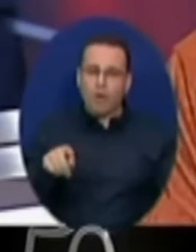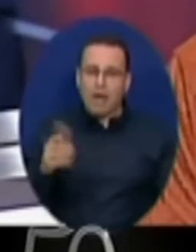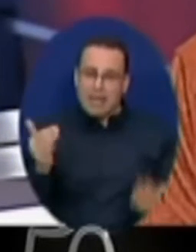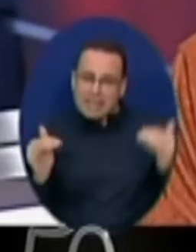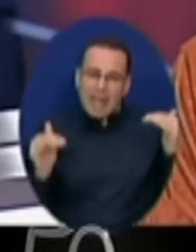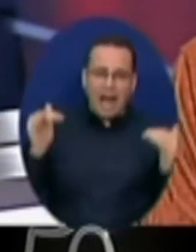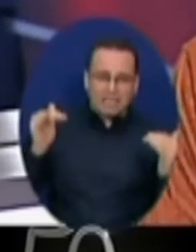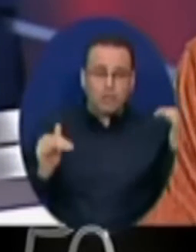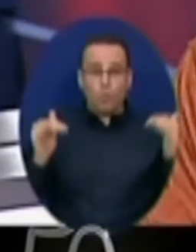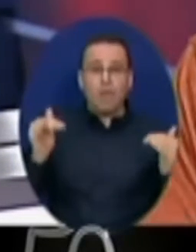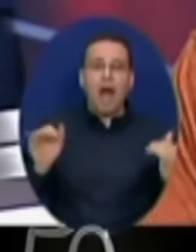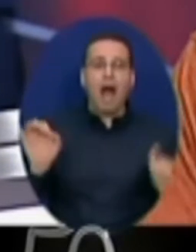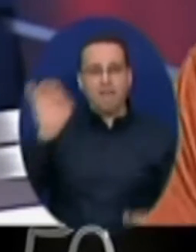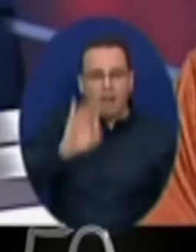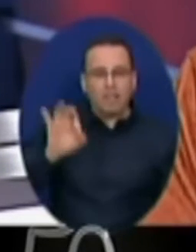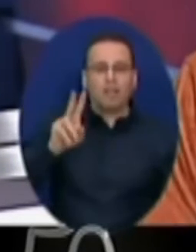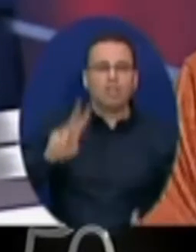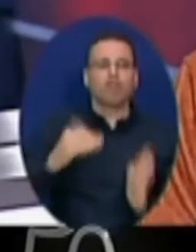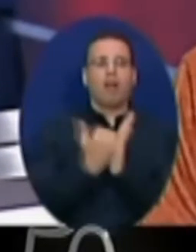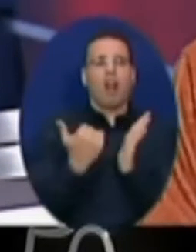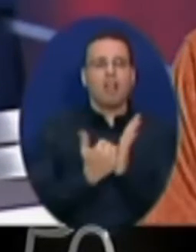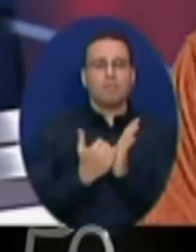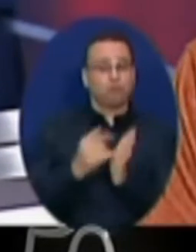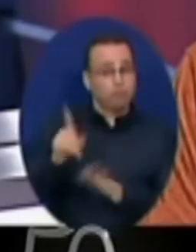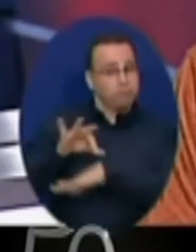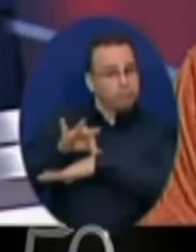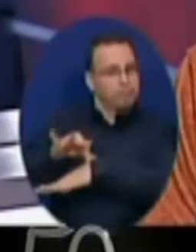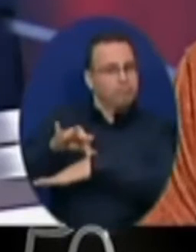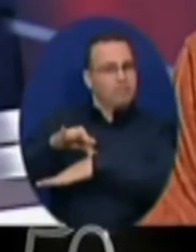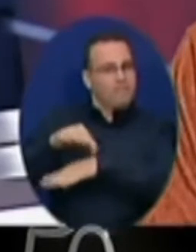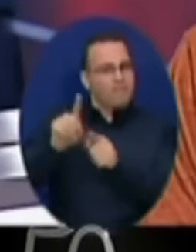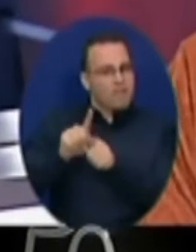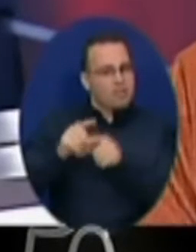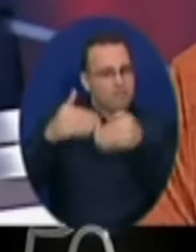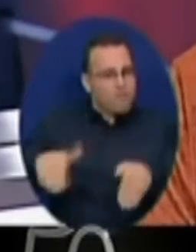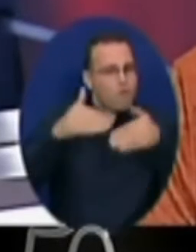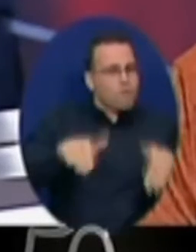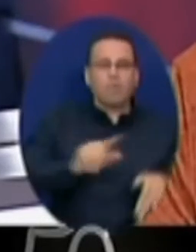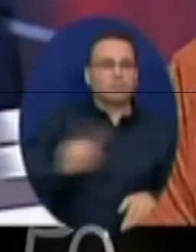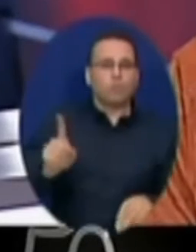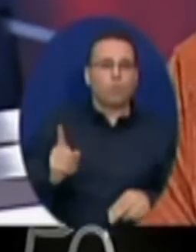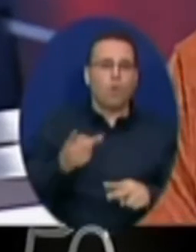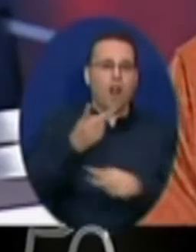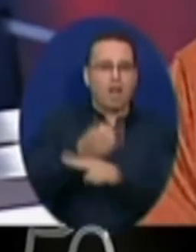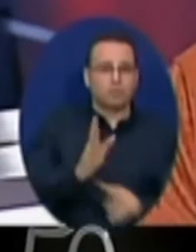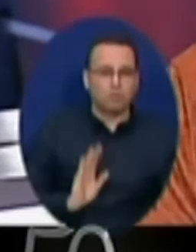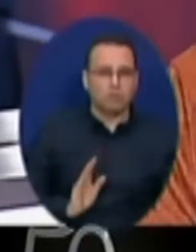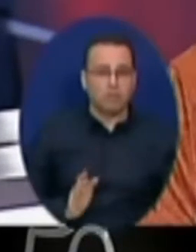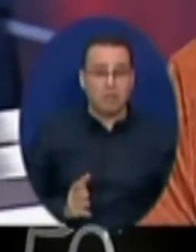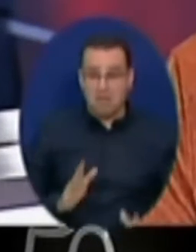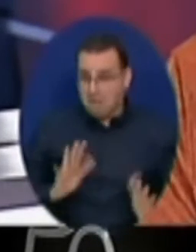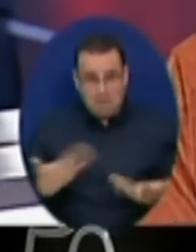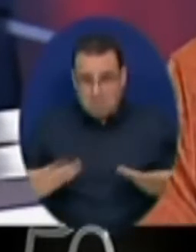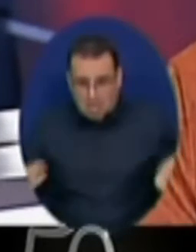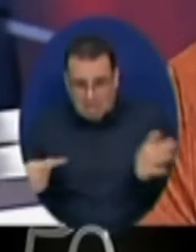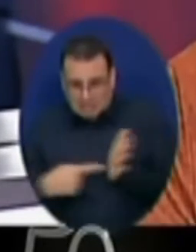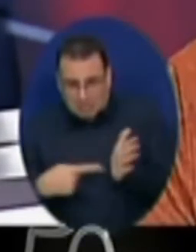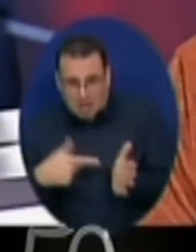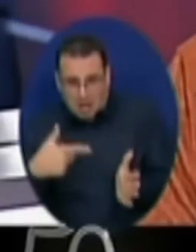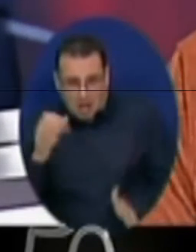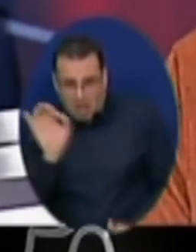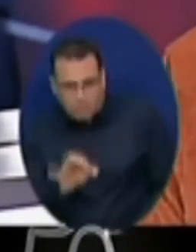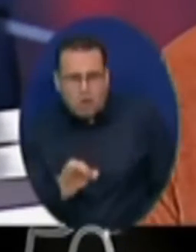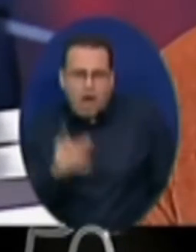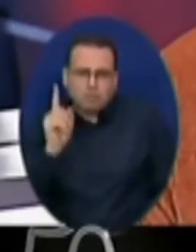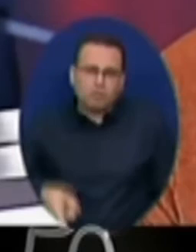יחסיות, אבל עדיין יש כללים מנחים, ויש קווים שאותם אסור לחצות, ואם אין סיבה לפגוע, אז לא פוגעים.